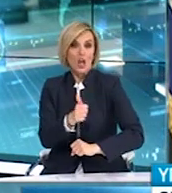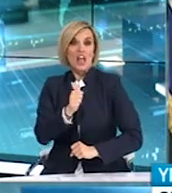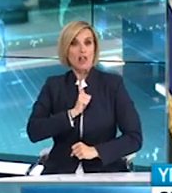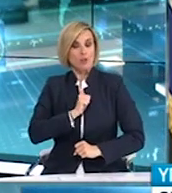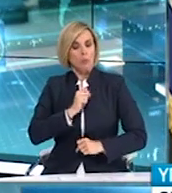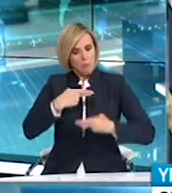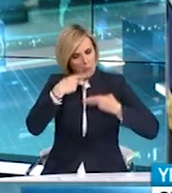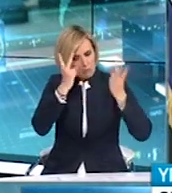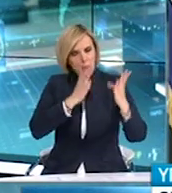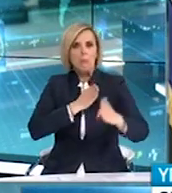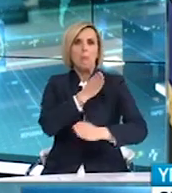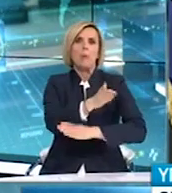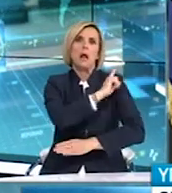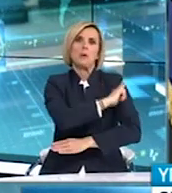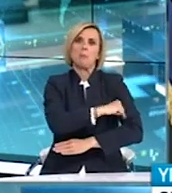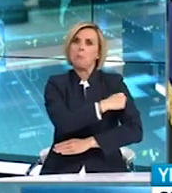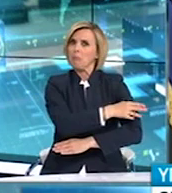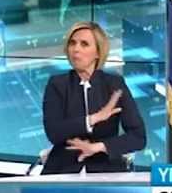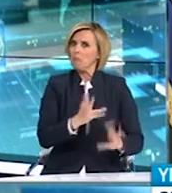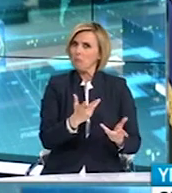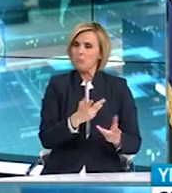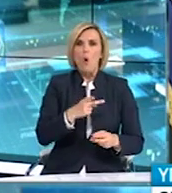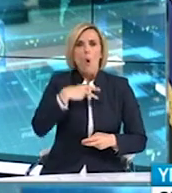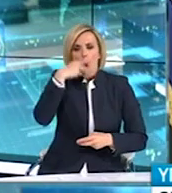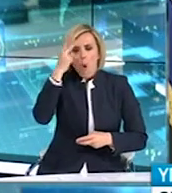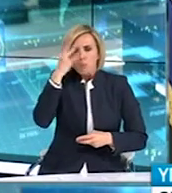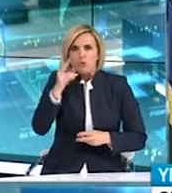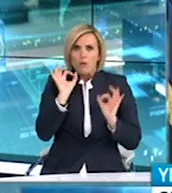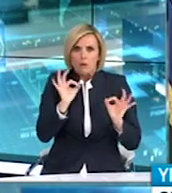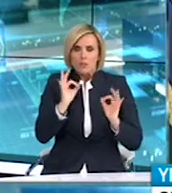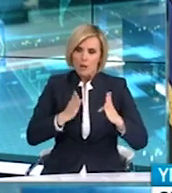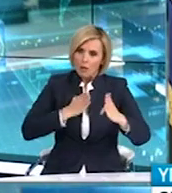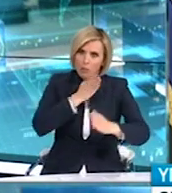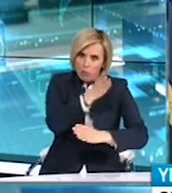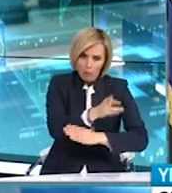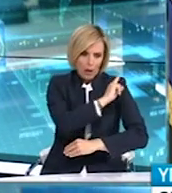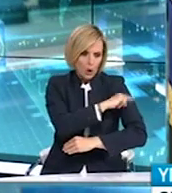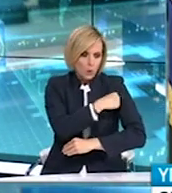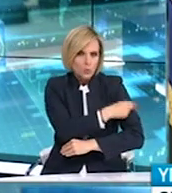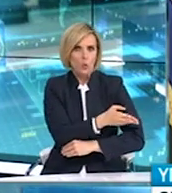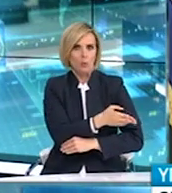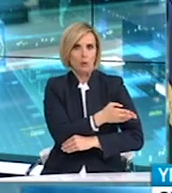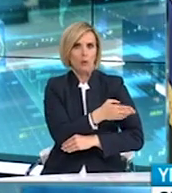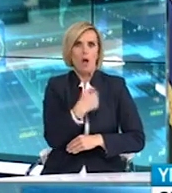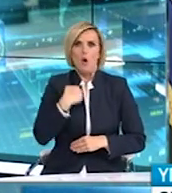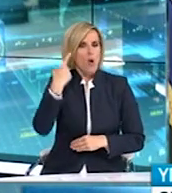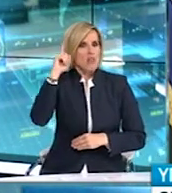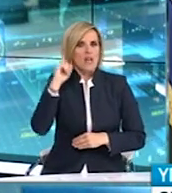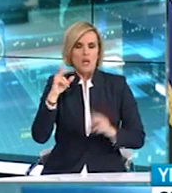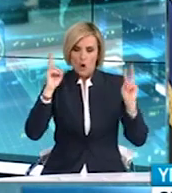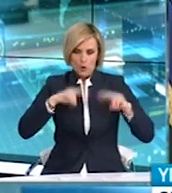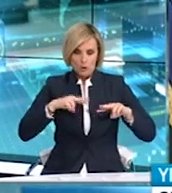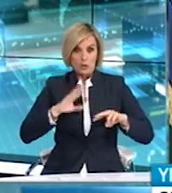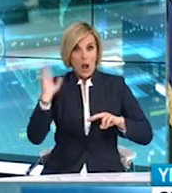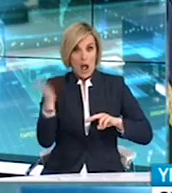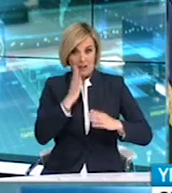να απευθυνθεί οποιοδήποτε πολίτης. Δεν ξέρω κάποιον που να θέλησε να απευθυνθεί σε νοσοκομείο, ακόμα και με ήπια συμπτώματα και να τον έδιωξαν. Φυσικά